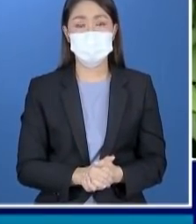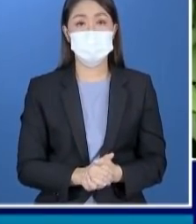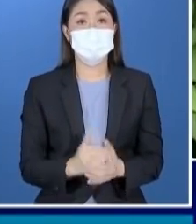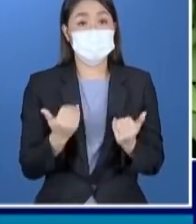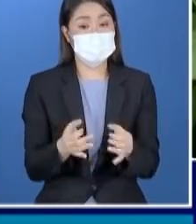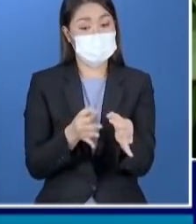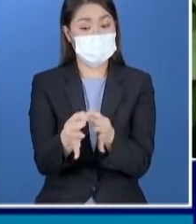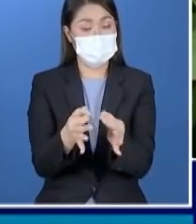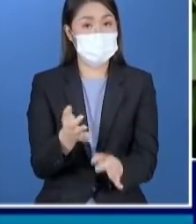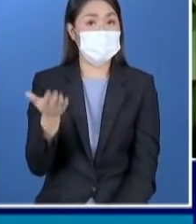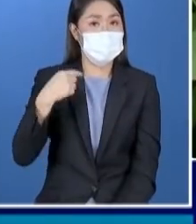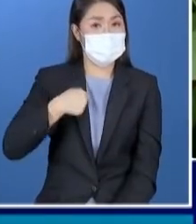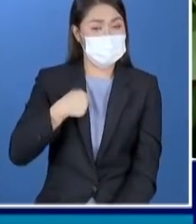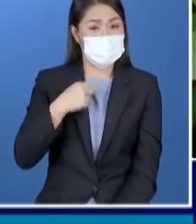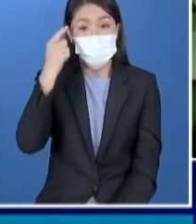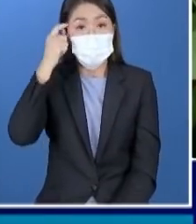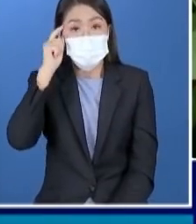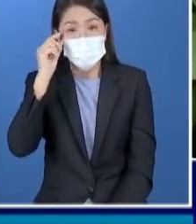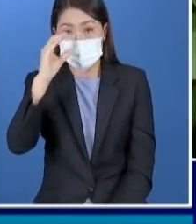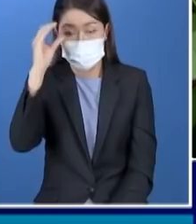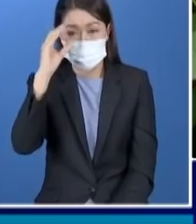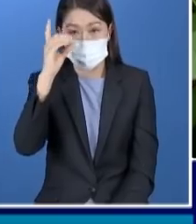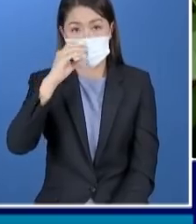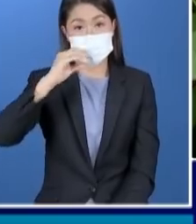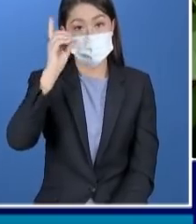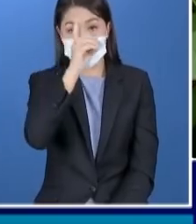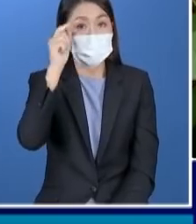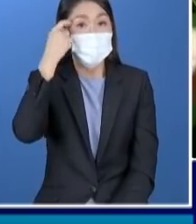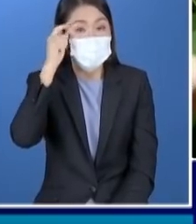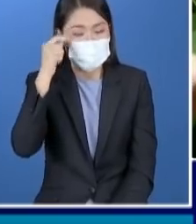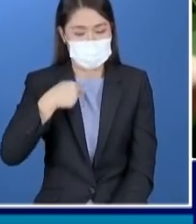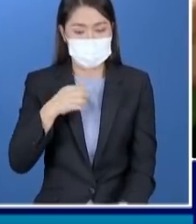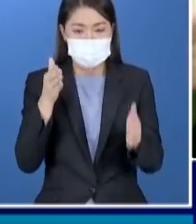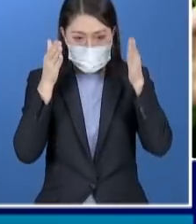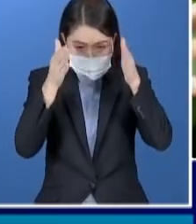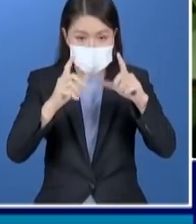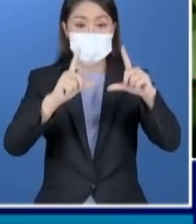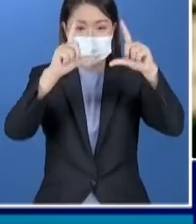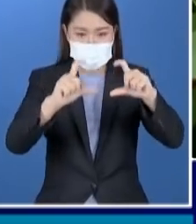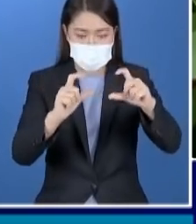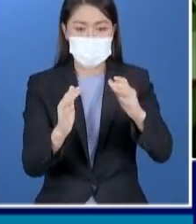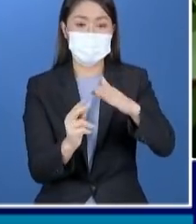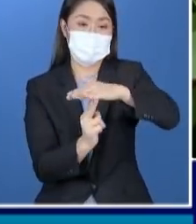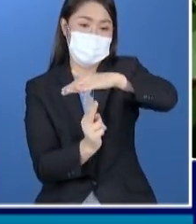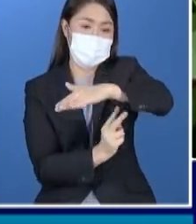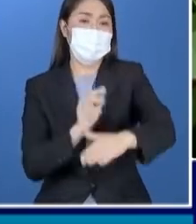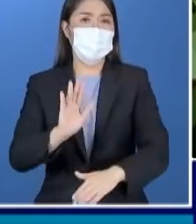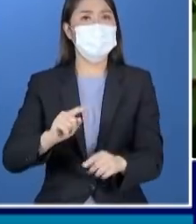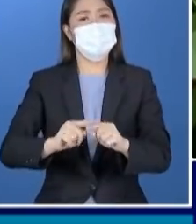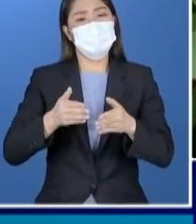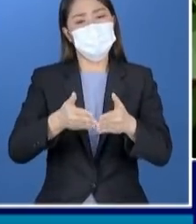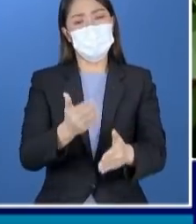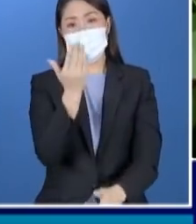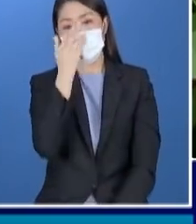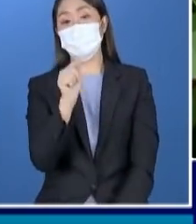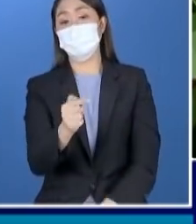เขาก็ชี้แจงนะคะว่าวันนั้นคือเขาไม่รู้หรอกว่ามีดาราอยู่บนเรือลำนั้นหรือเปล่าเขาตั้งใจจะถ่ายสะพานแต่ปรากฏว่ามีเรือสปีดโบ๊ทลำนึงล่องไปก่อนหน้